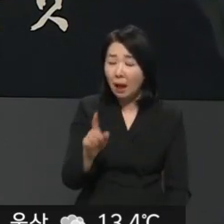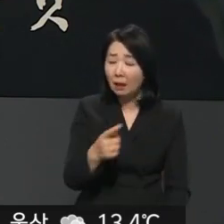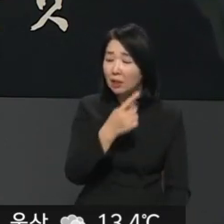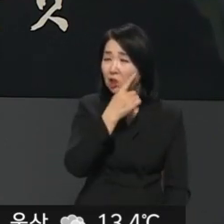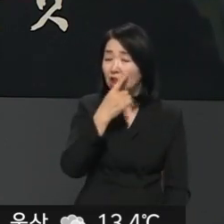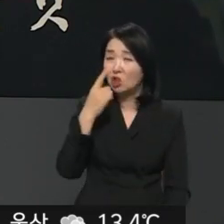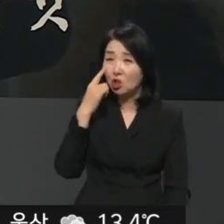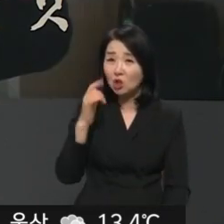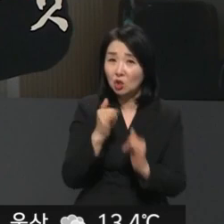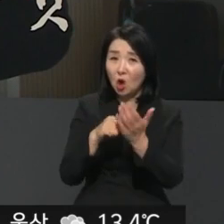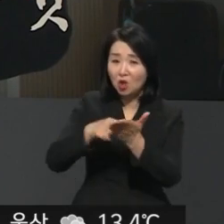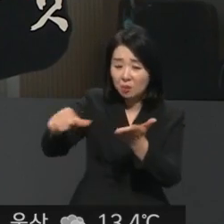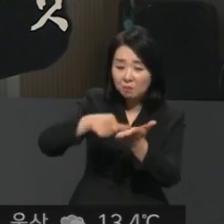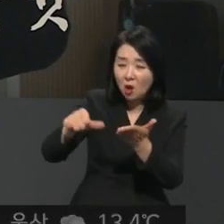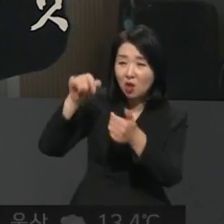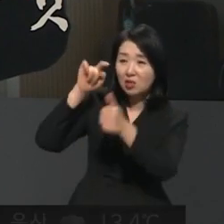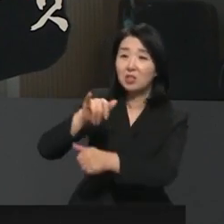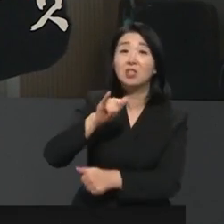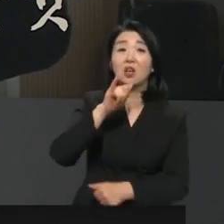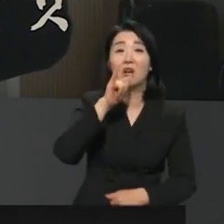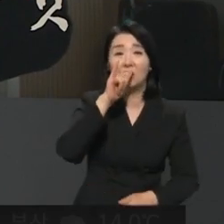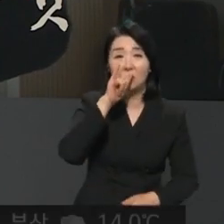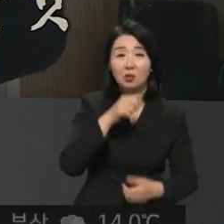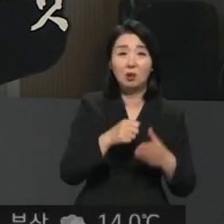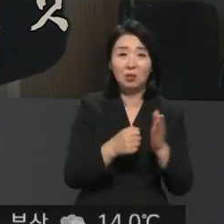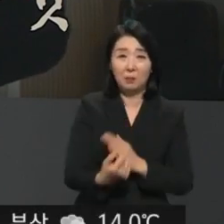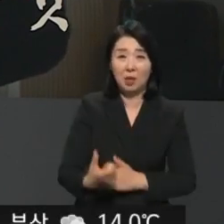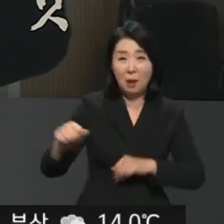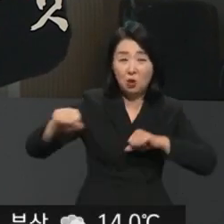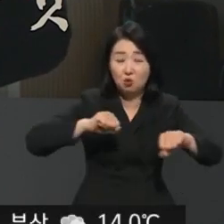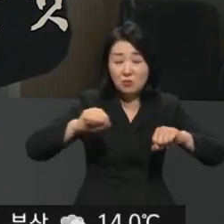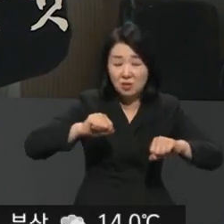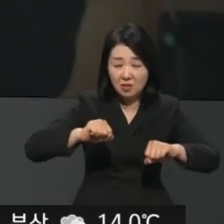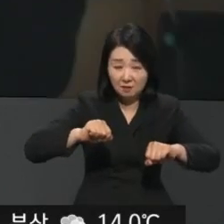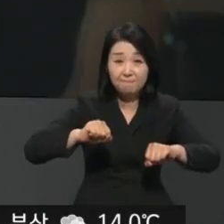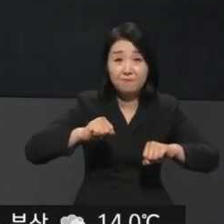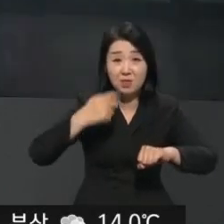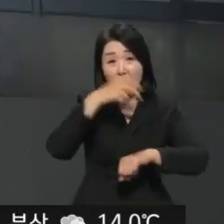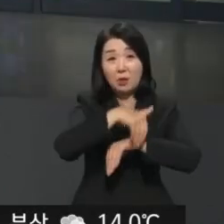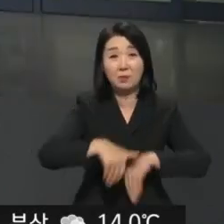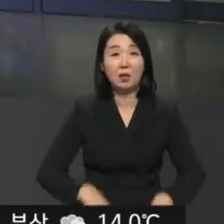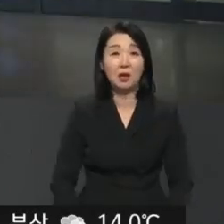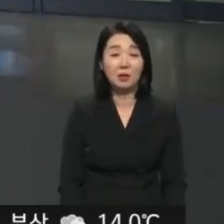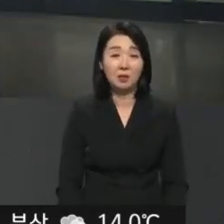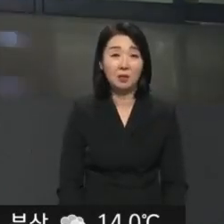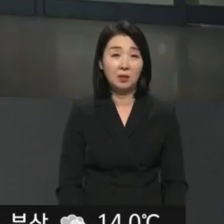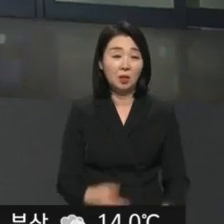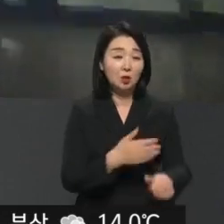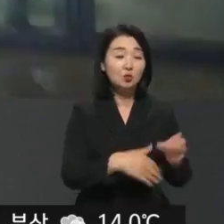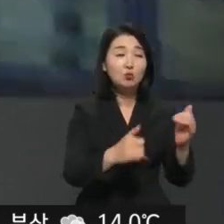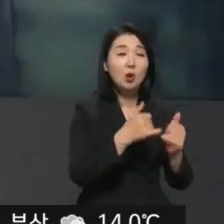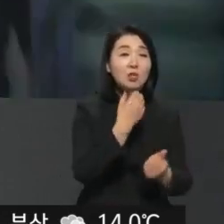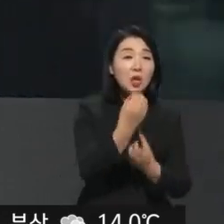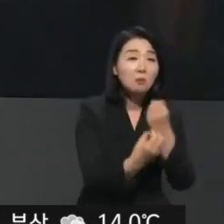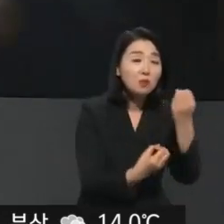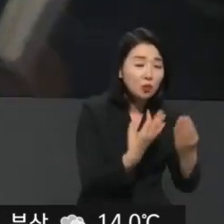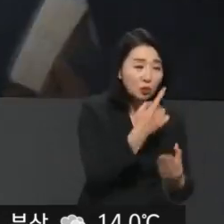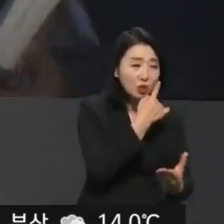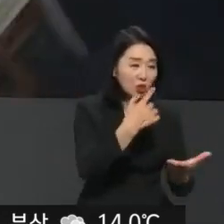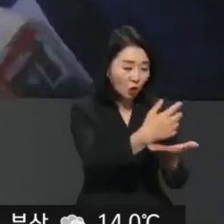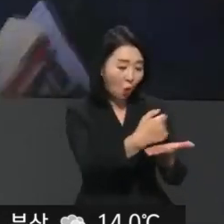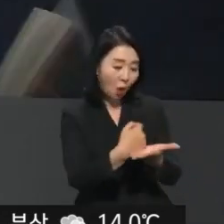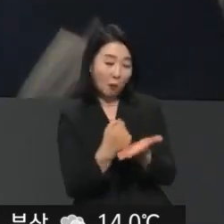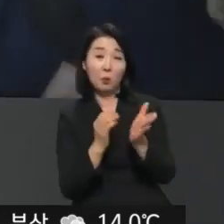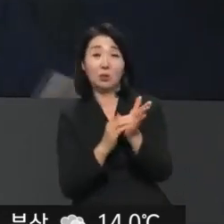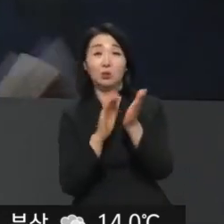하나도 증거인멸 지시가 될 수 있다고 보고 빠르게 움직인다는 방침인데요. 다만 주변인 진술과 증거 확보를 마친 뒤